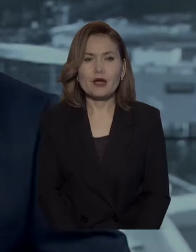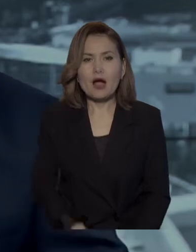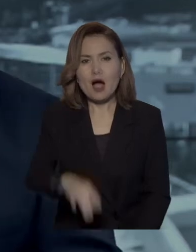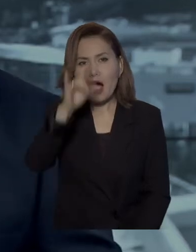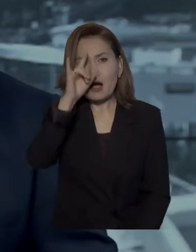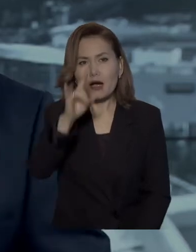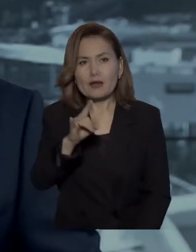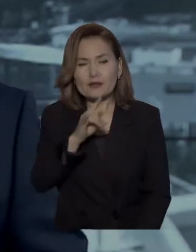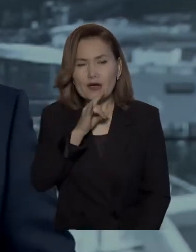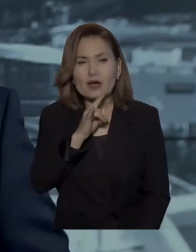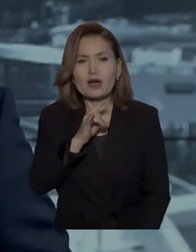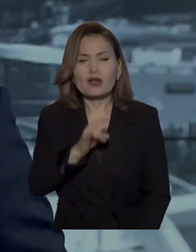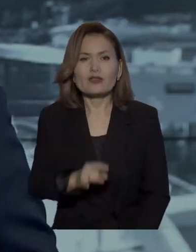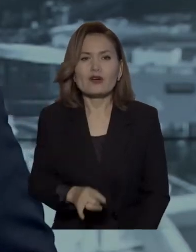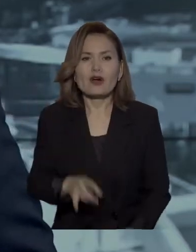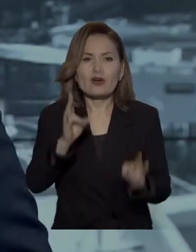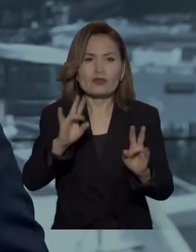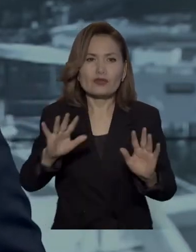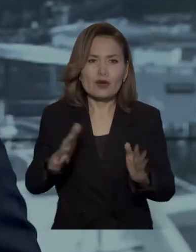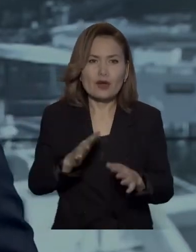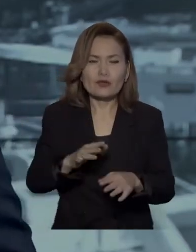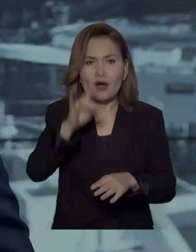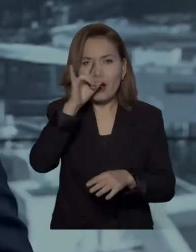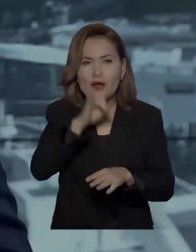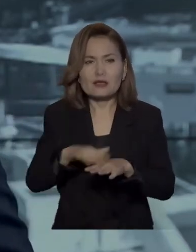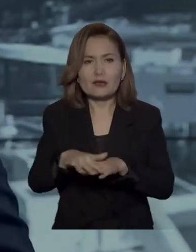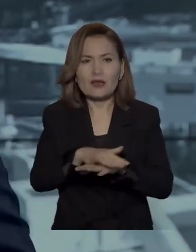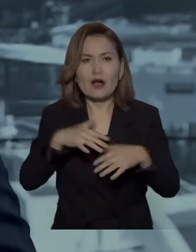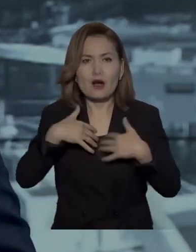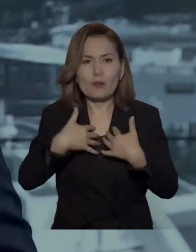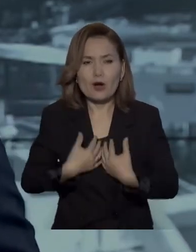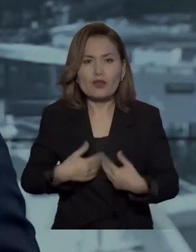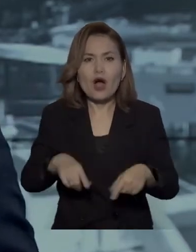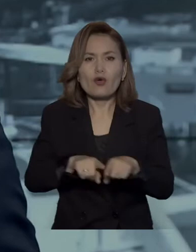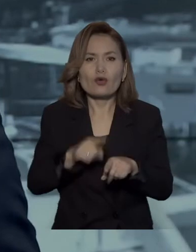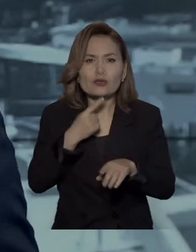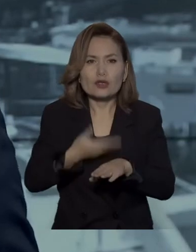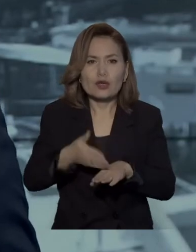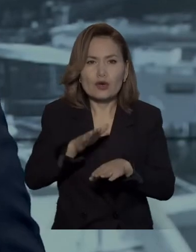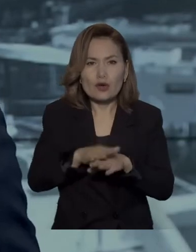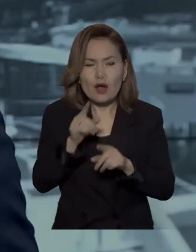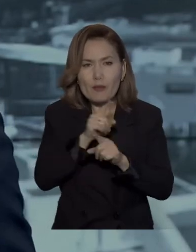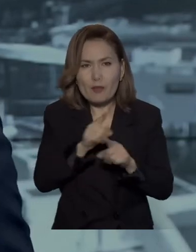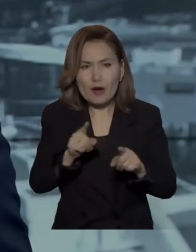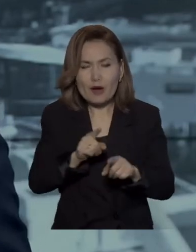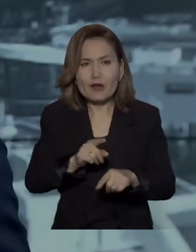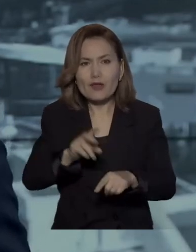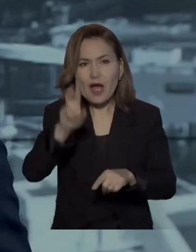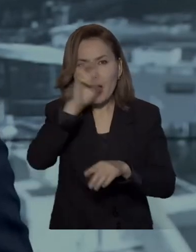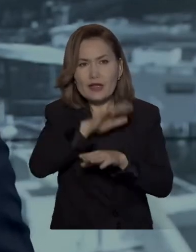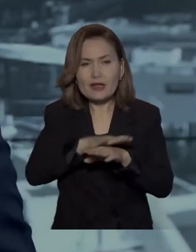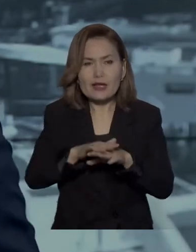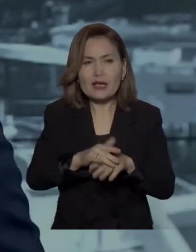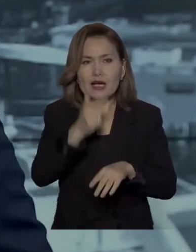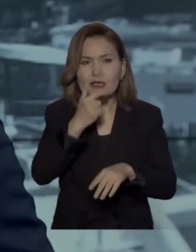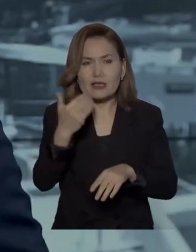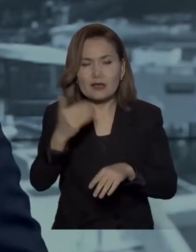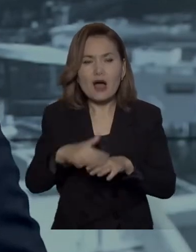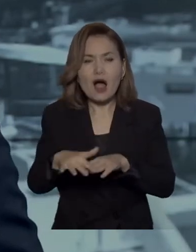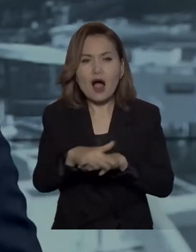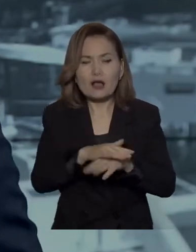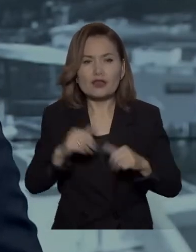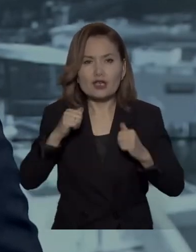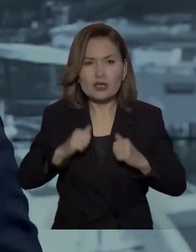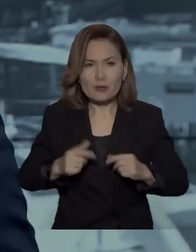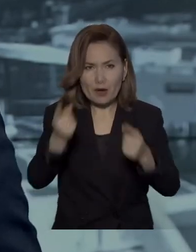Елде болып жатқан тосын жайт қалың елдің қабырғасын қайыстырды. Осындай қиын қыстау кезеңде ел зиялылары халықты сабырға шақырып, қайғыра